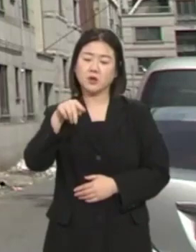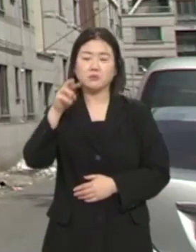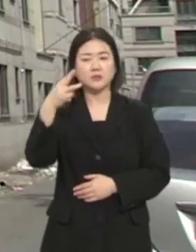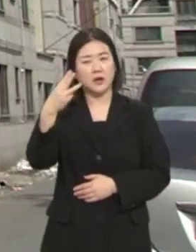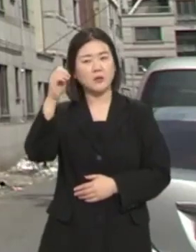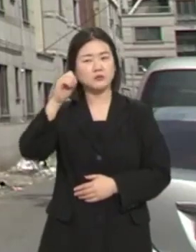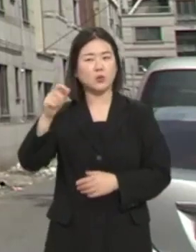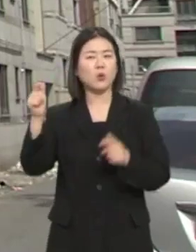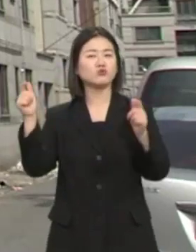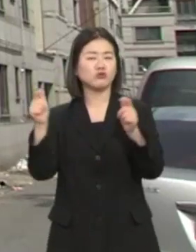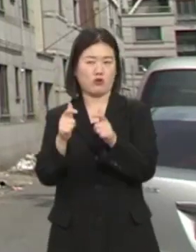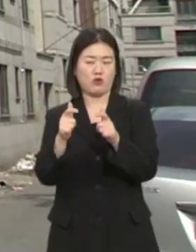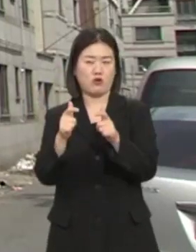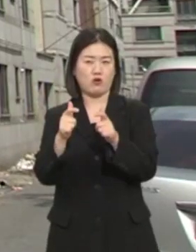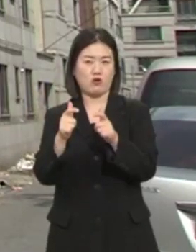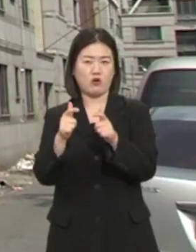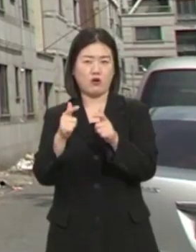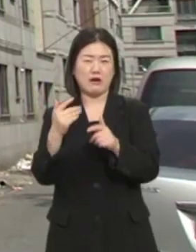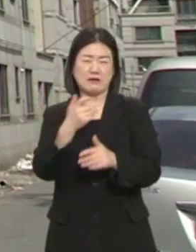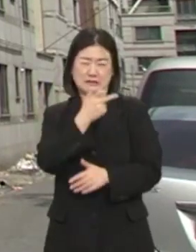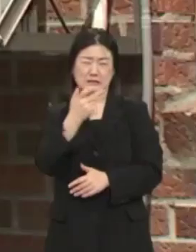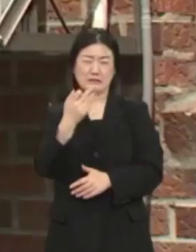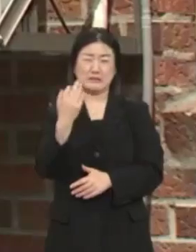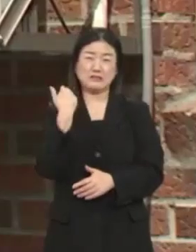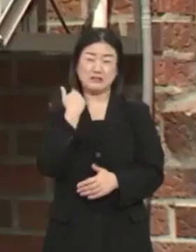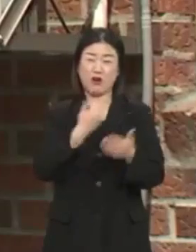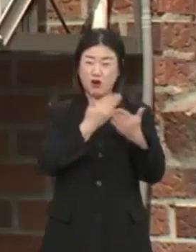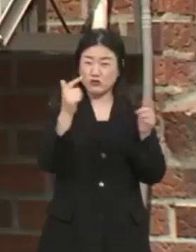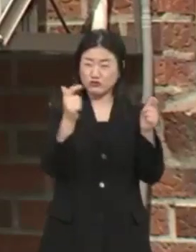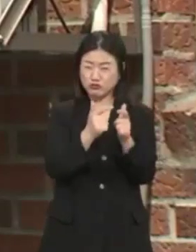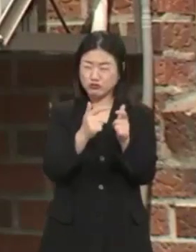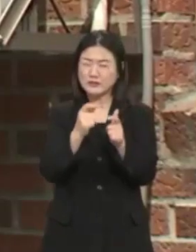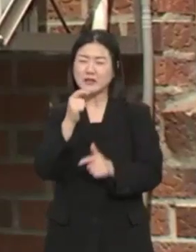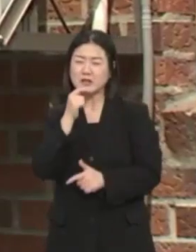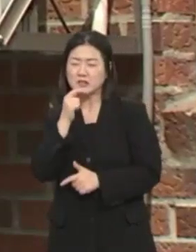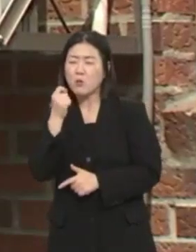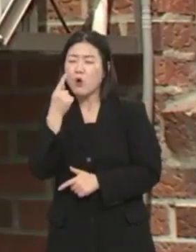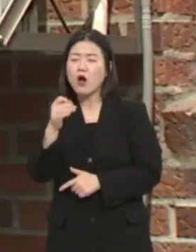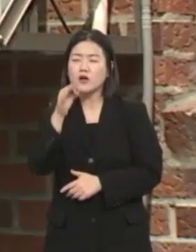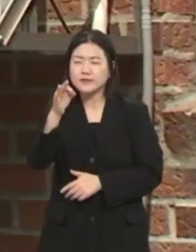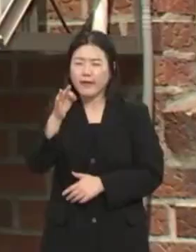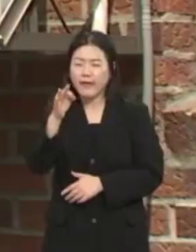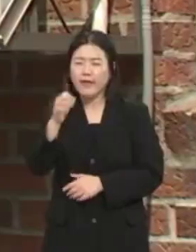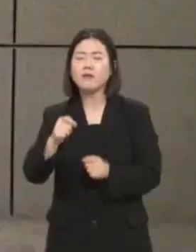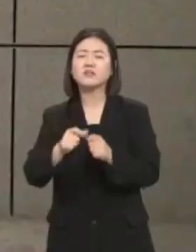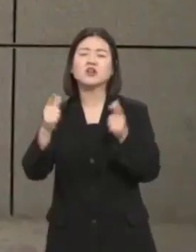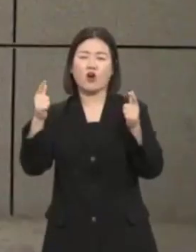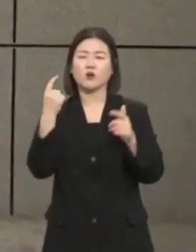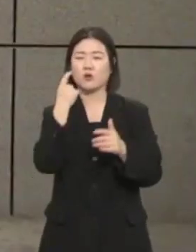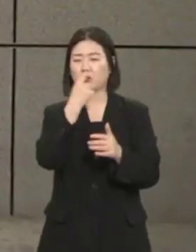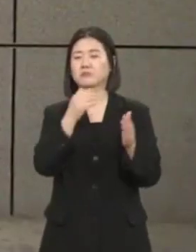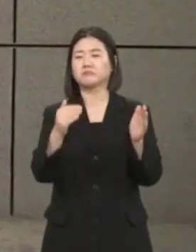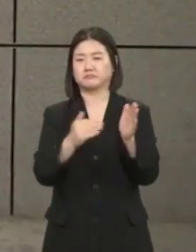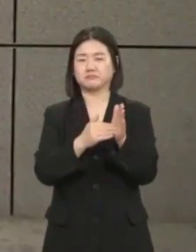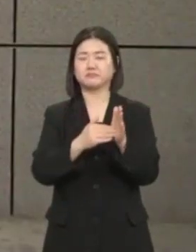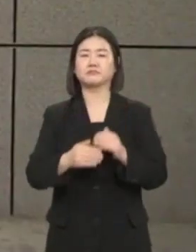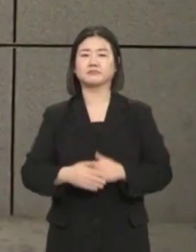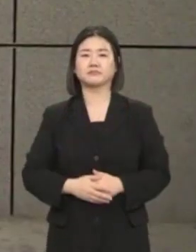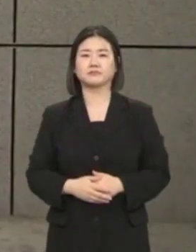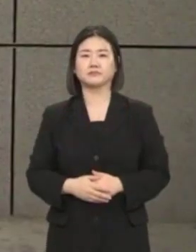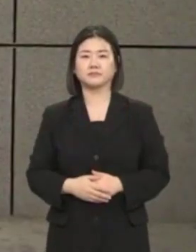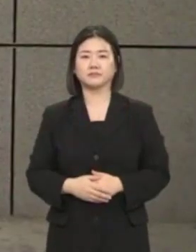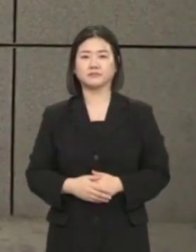10.3% 감소해 거액의 전세 거래는 줄고 소액보증금의 월세 거래가 상대적으로 늘어난 것으로